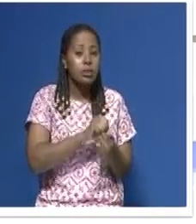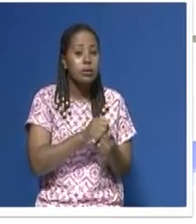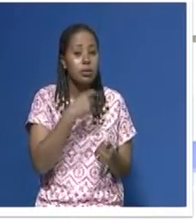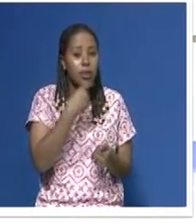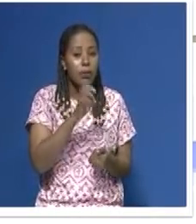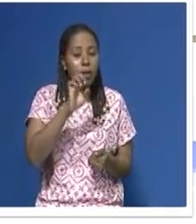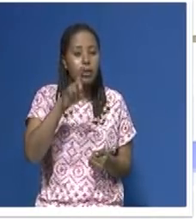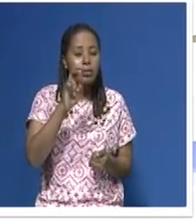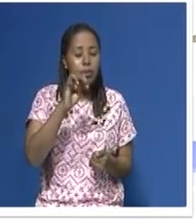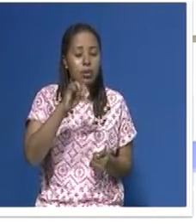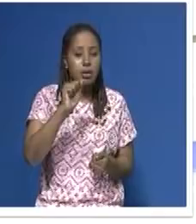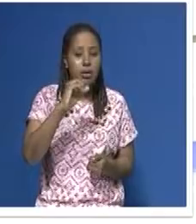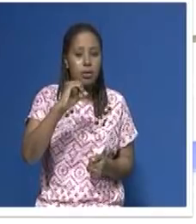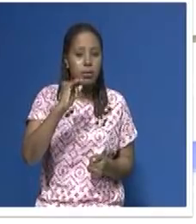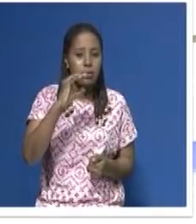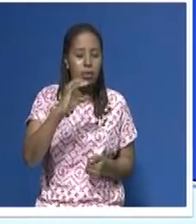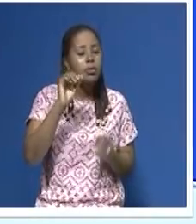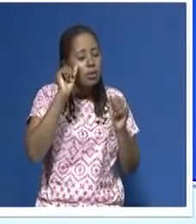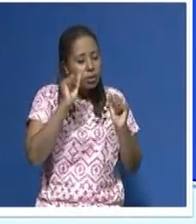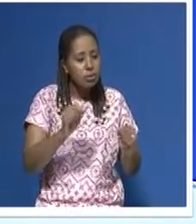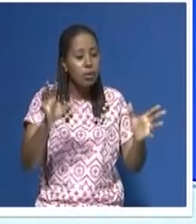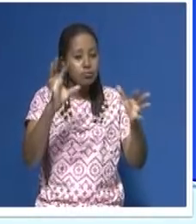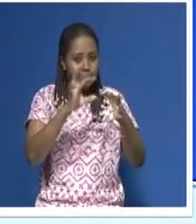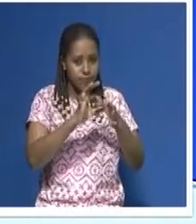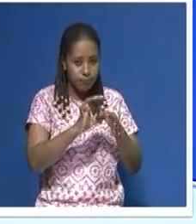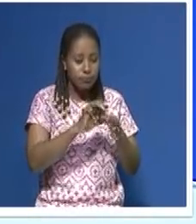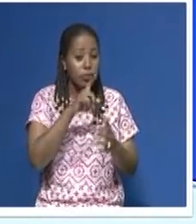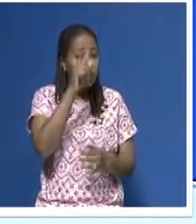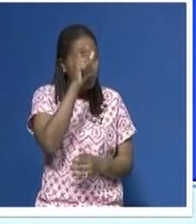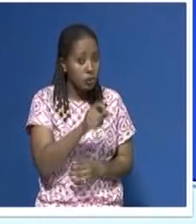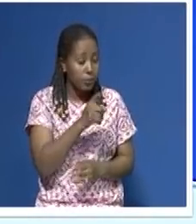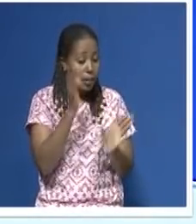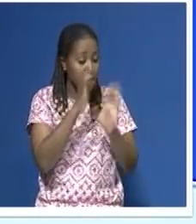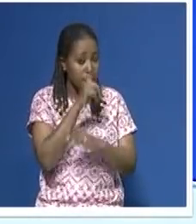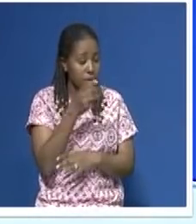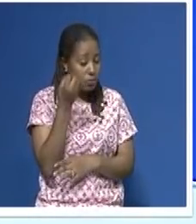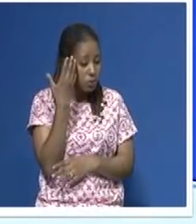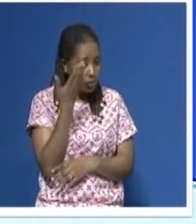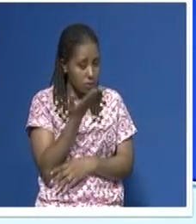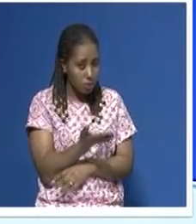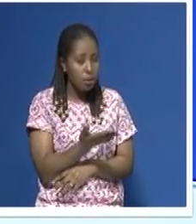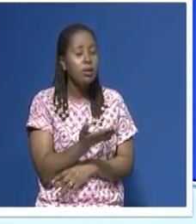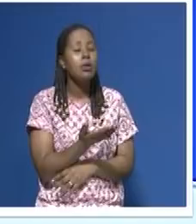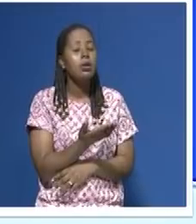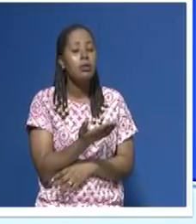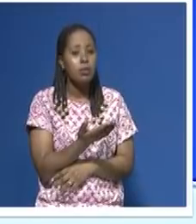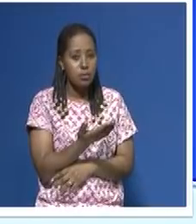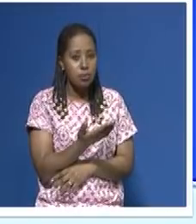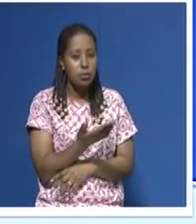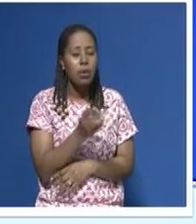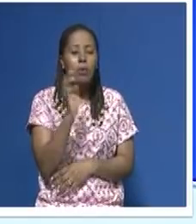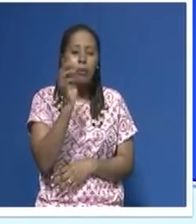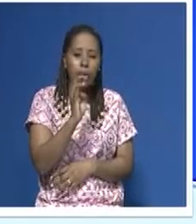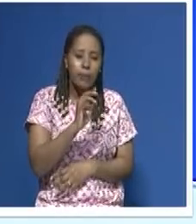tunakiita epidemiological link. Ni lazima uhusianishe huyu mtu mwenye dalili za ugonjwa na